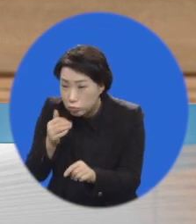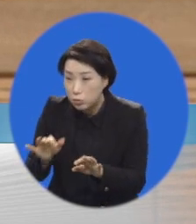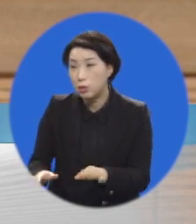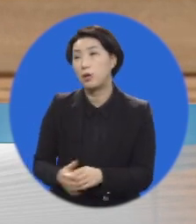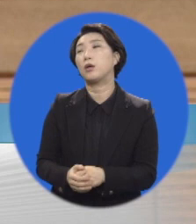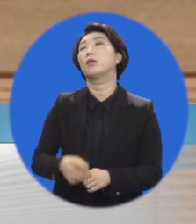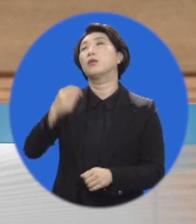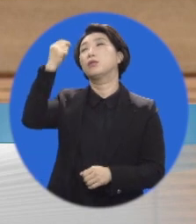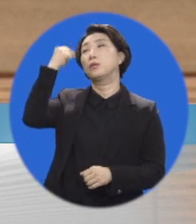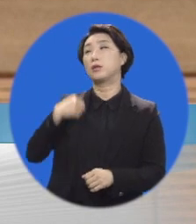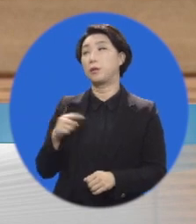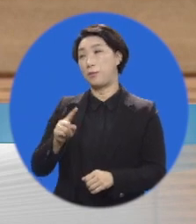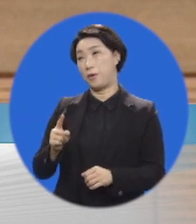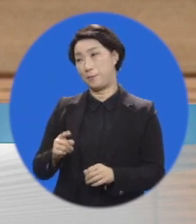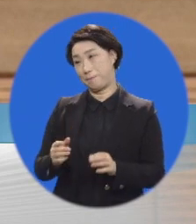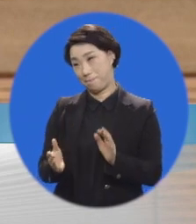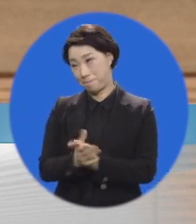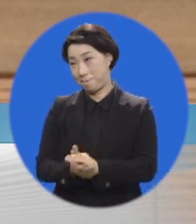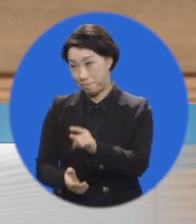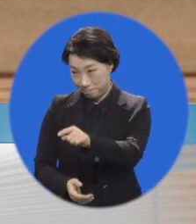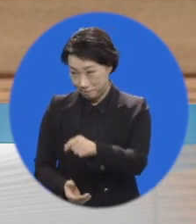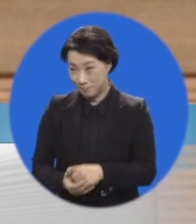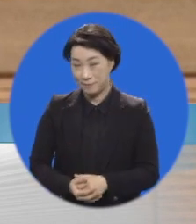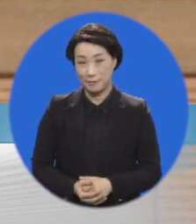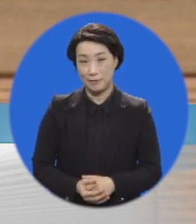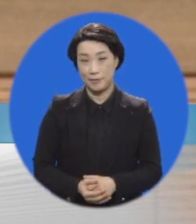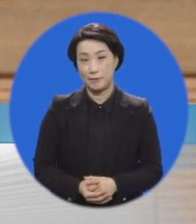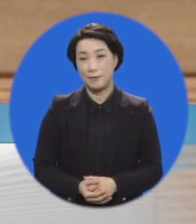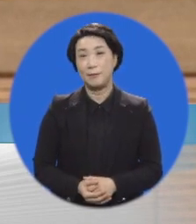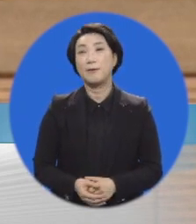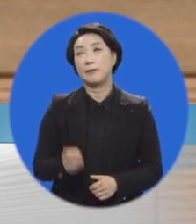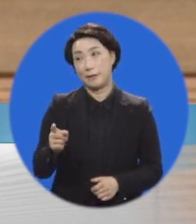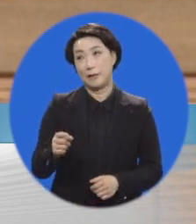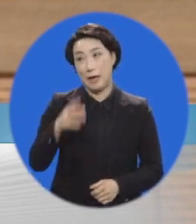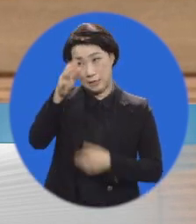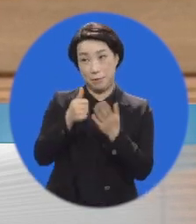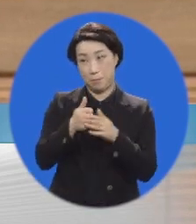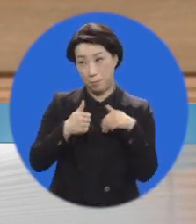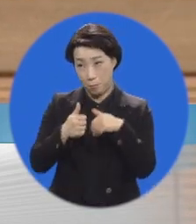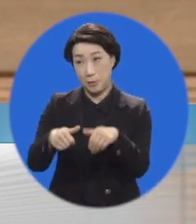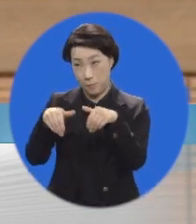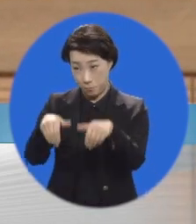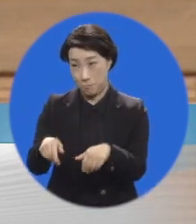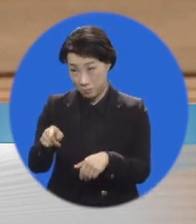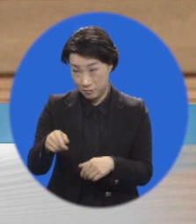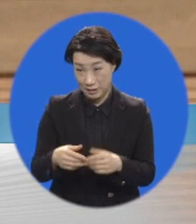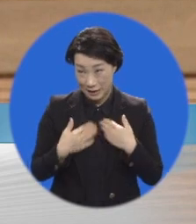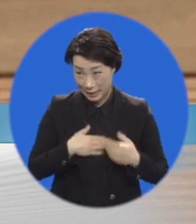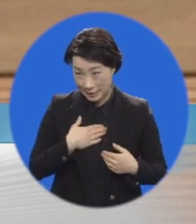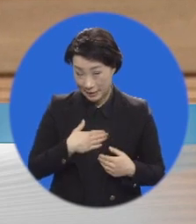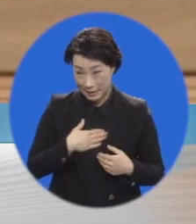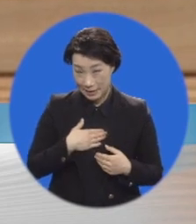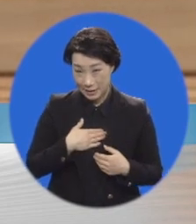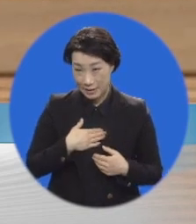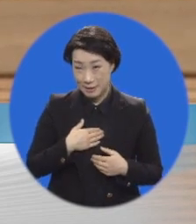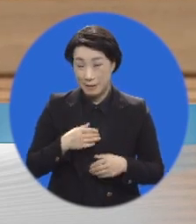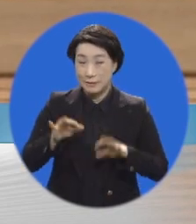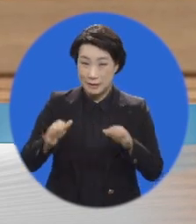딱 만나는 순간에 느끼기를 하나님이 보낸 사자다